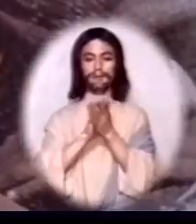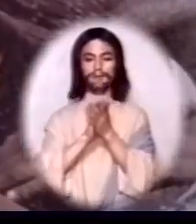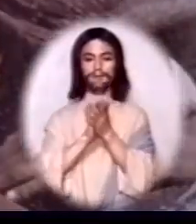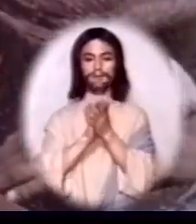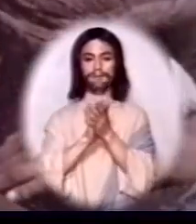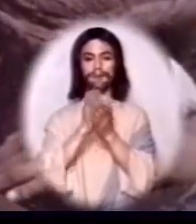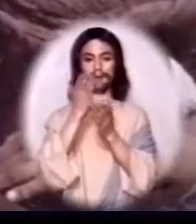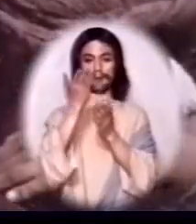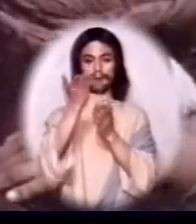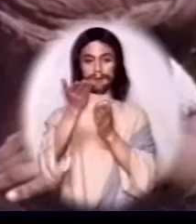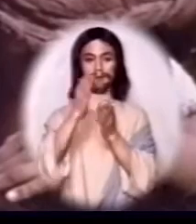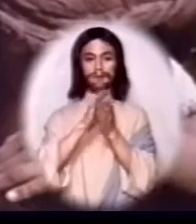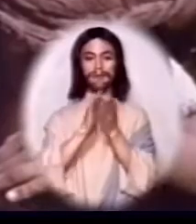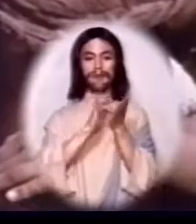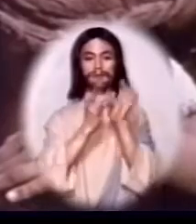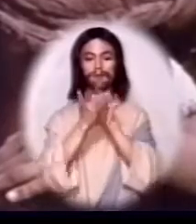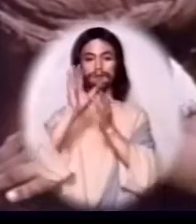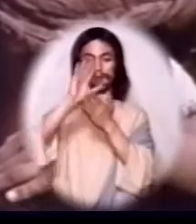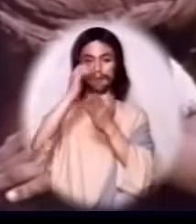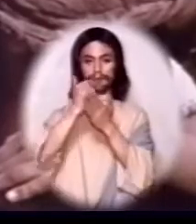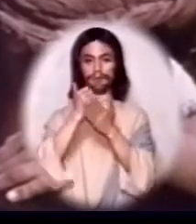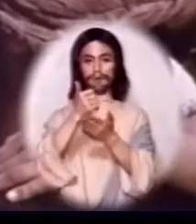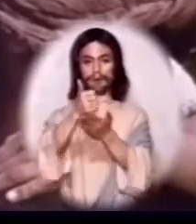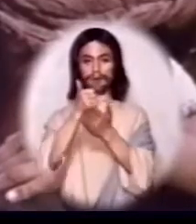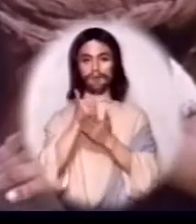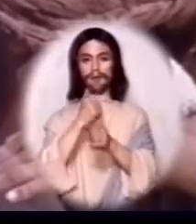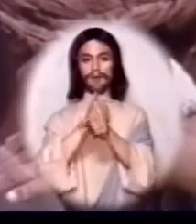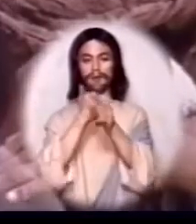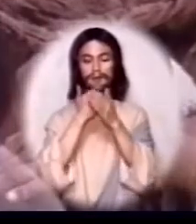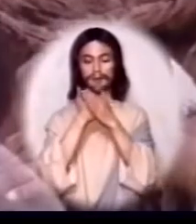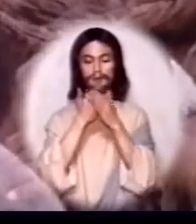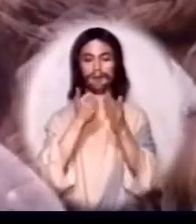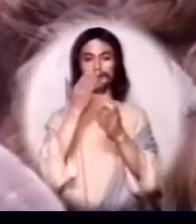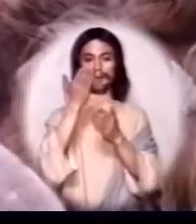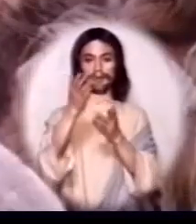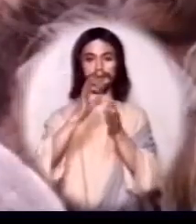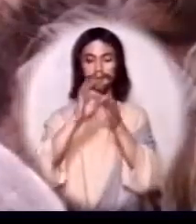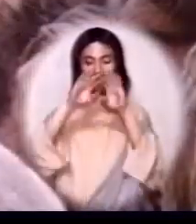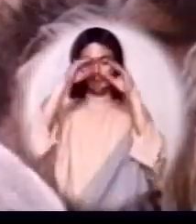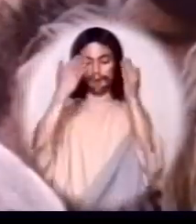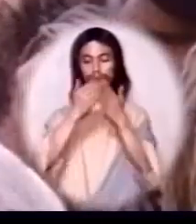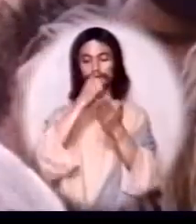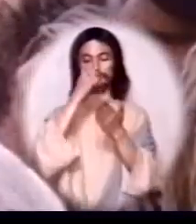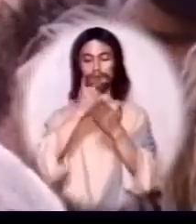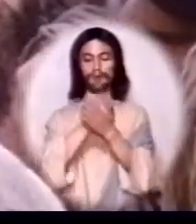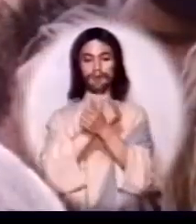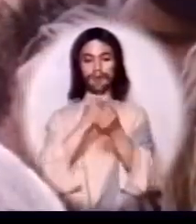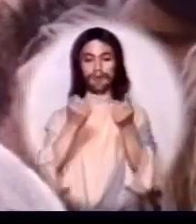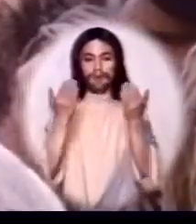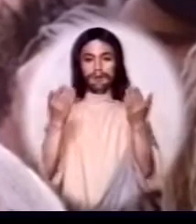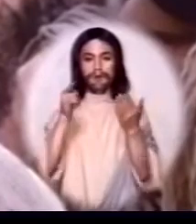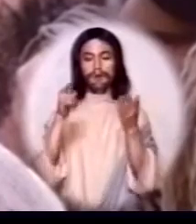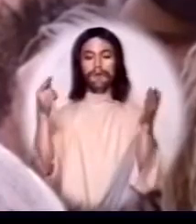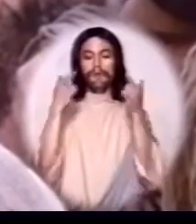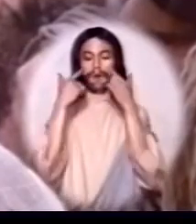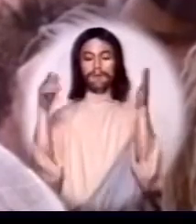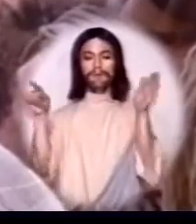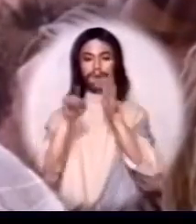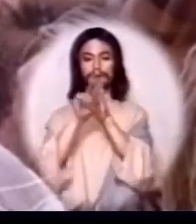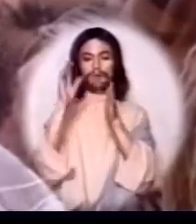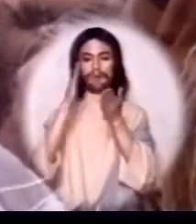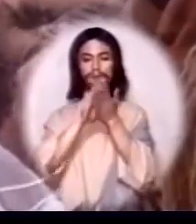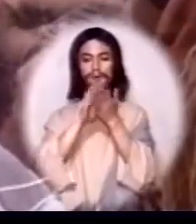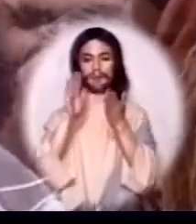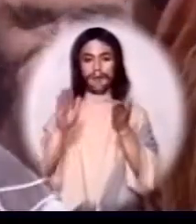당신은 예수 그리스도를 영접하셨으므로 당신의 모든 죄가 사하여진 것을